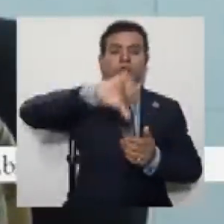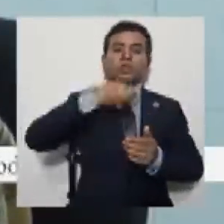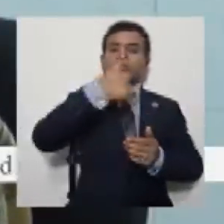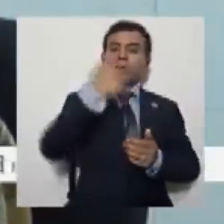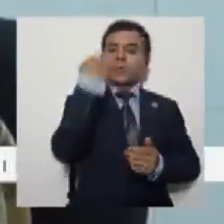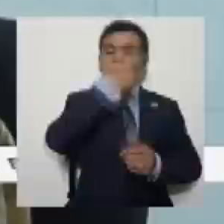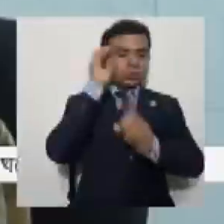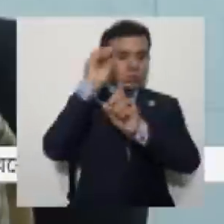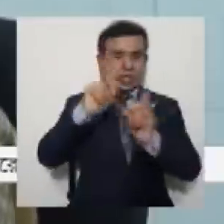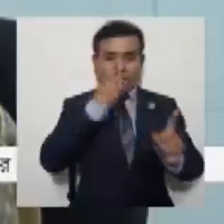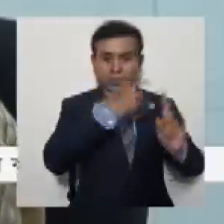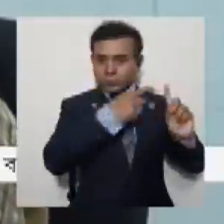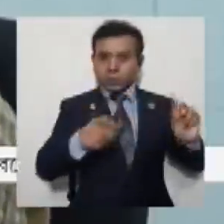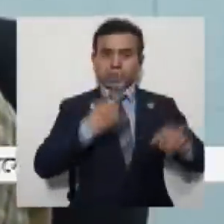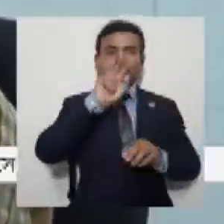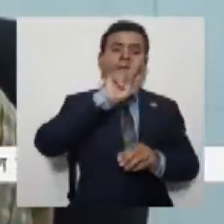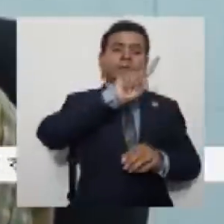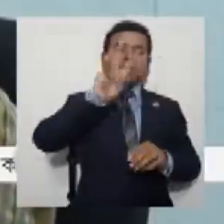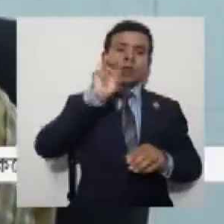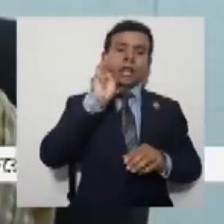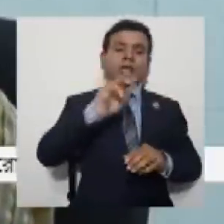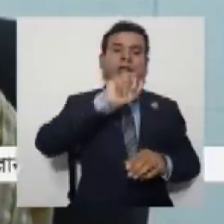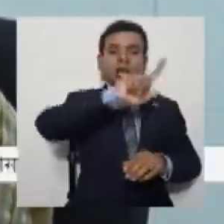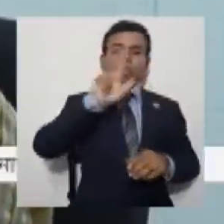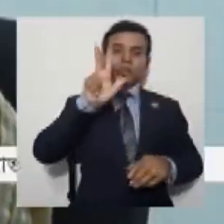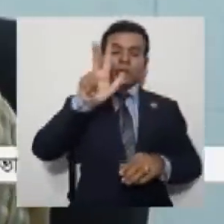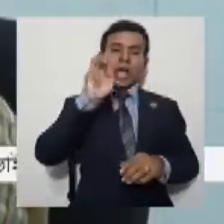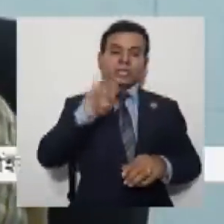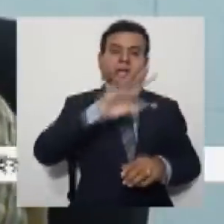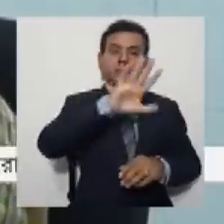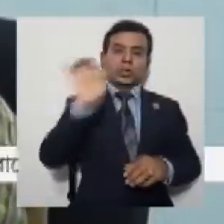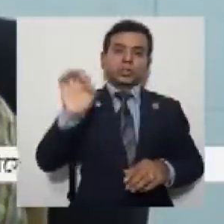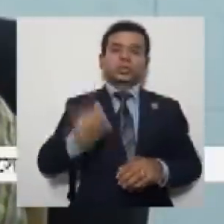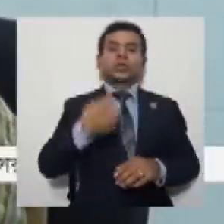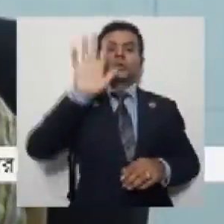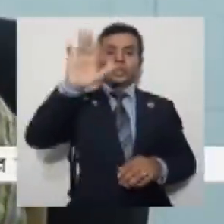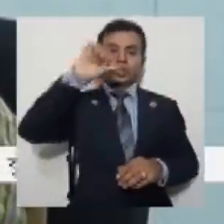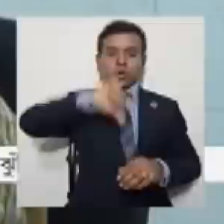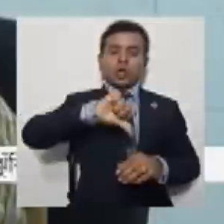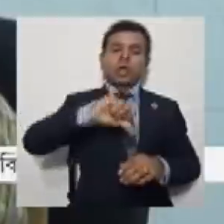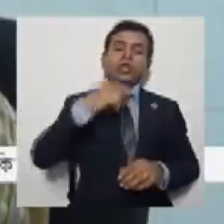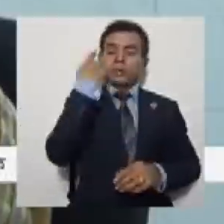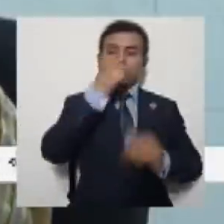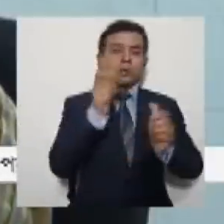13,78,559 জনকে মোবাইল ফোন এবং ওয়েবসাইটের মাধ্যমে স্বাস্থ্য সেবা দেওয়া হয়েছে।